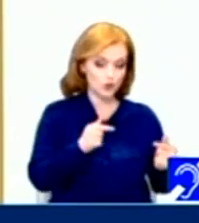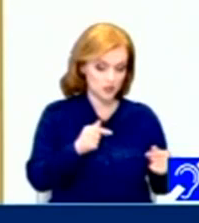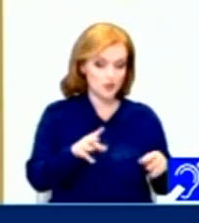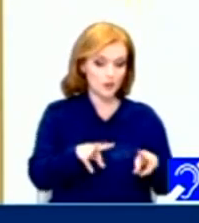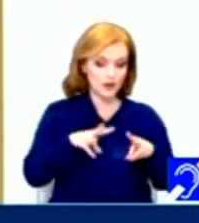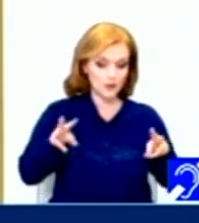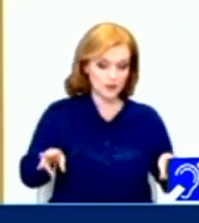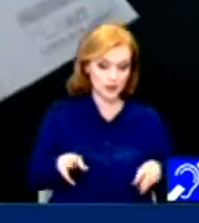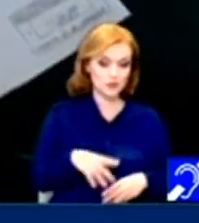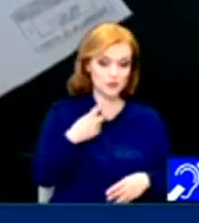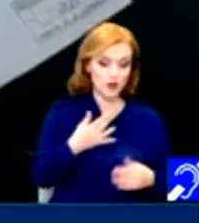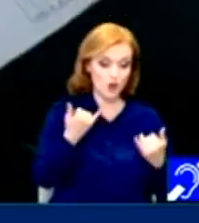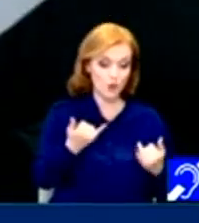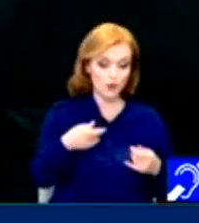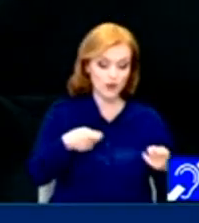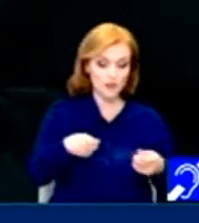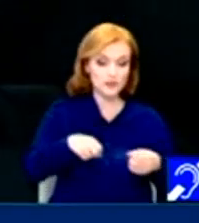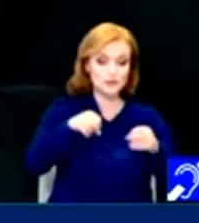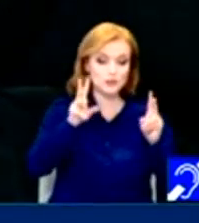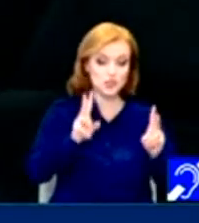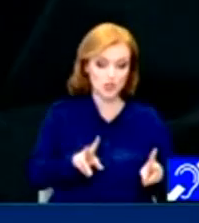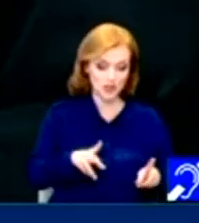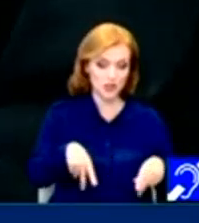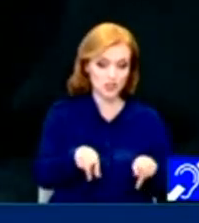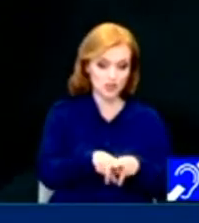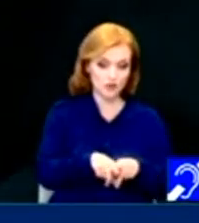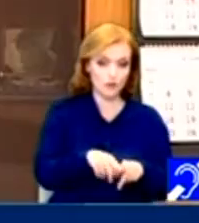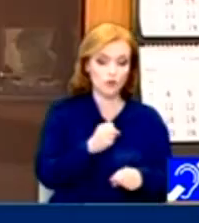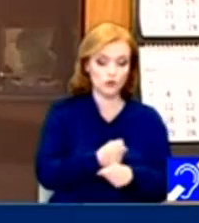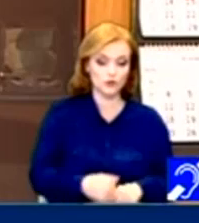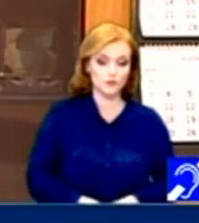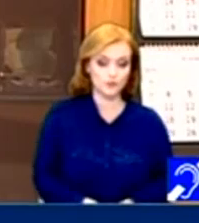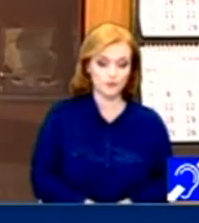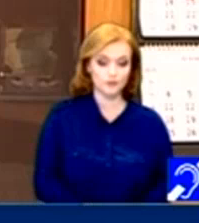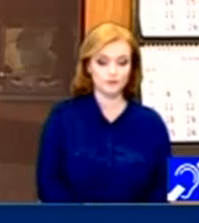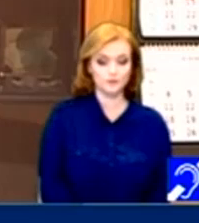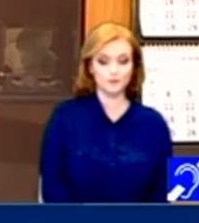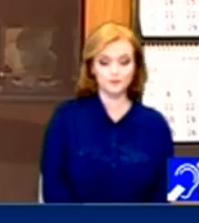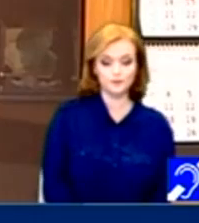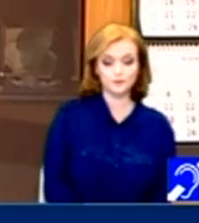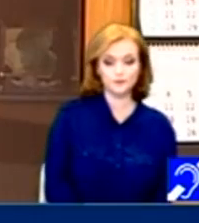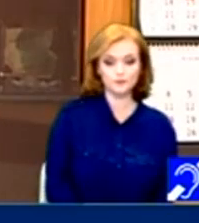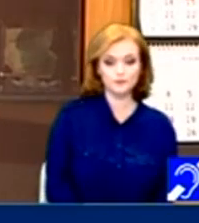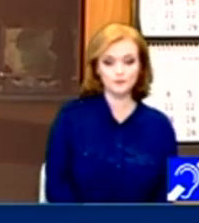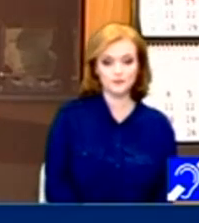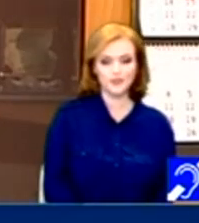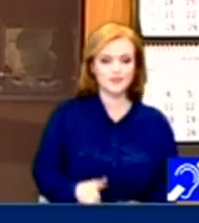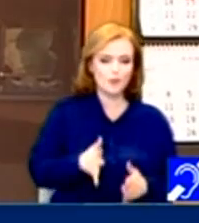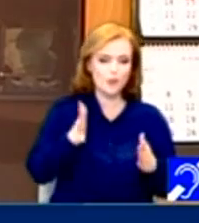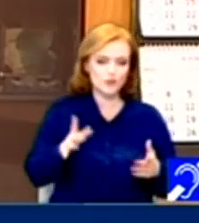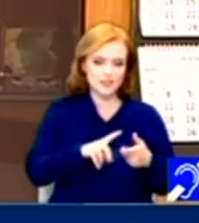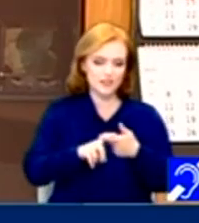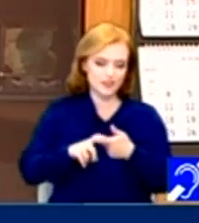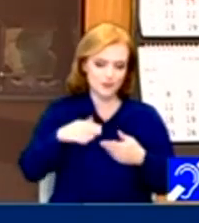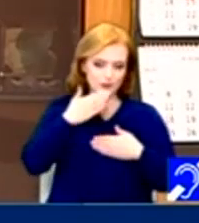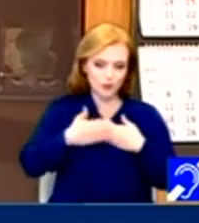fapt, actuala guvernare și-ar fi subordonat definitiv justiția. Este mai mult un gest electoral.